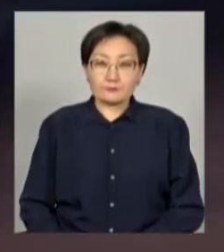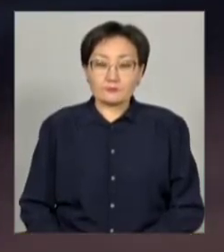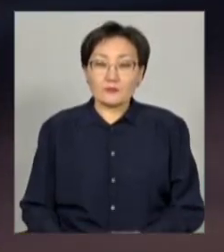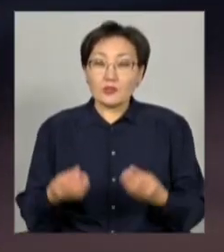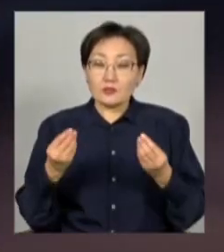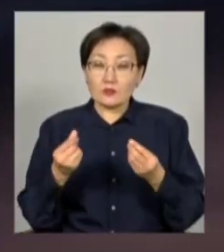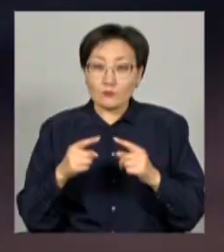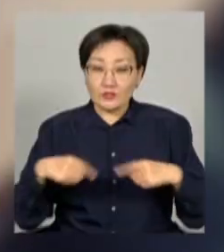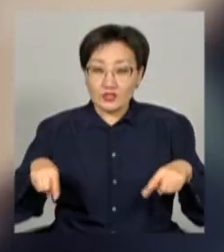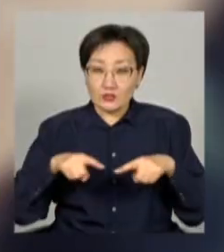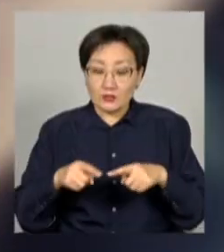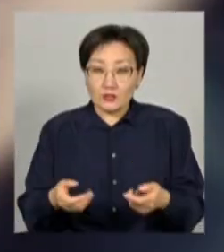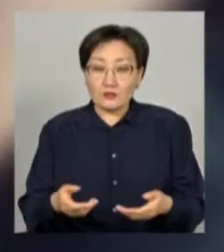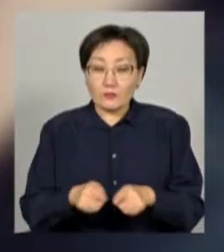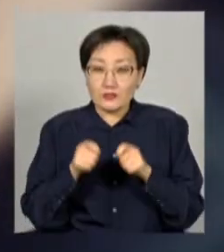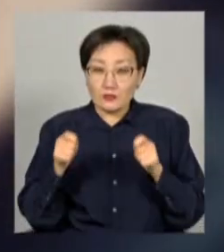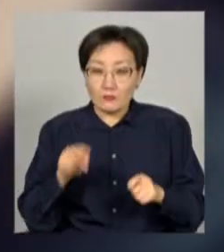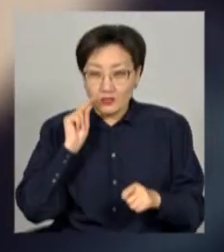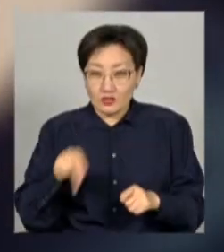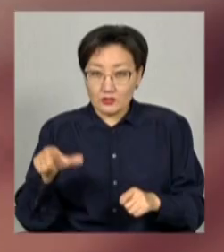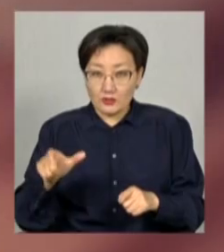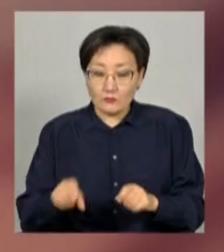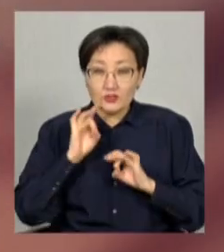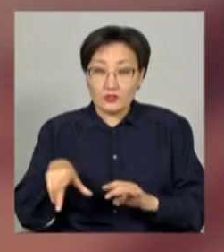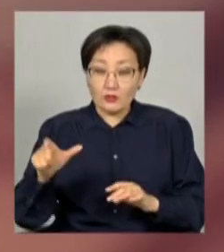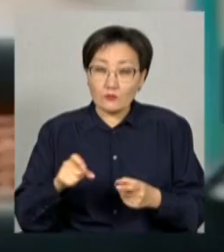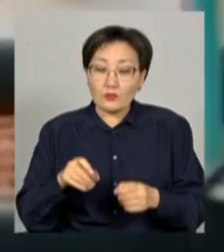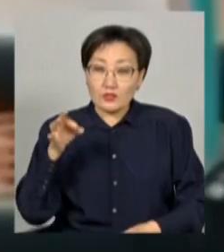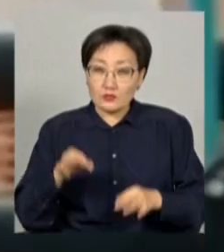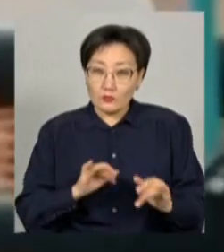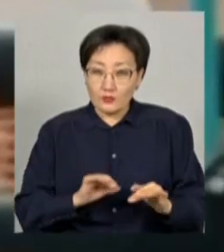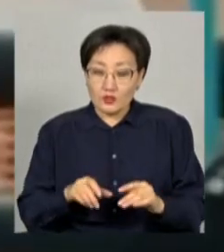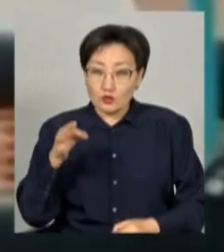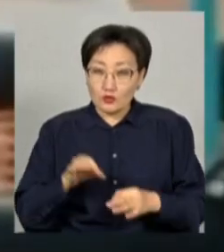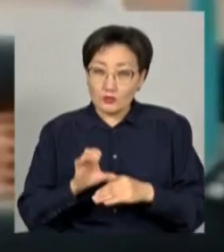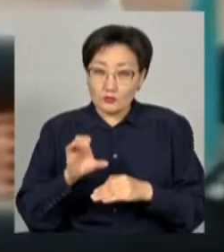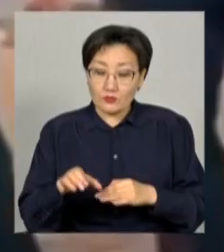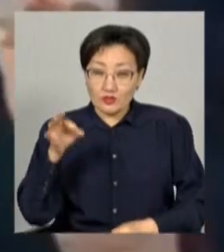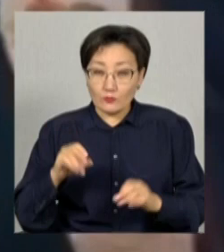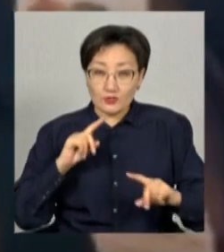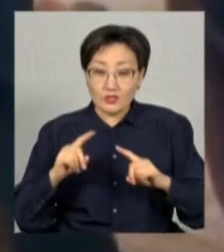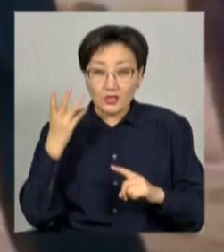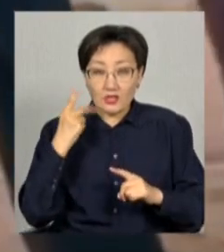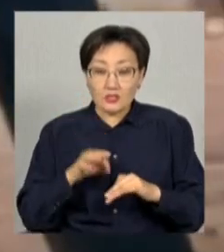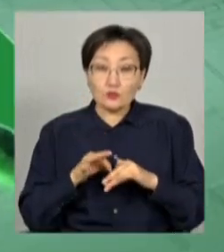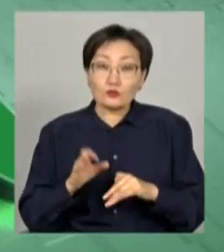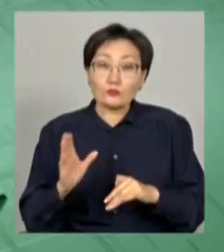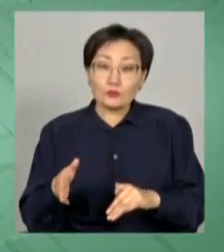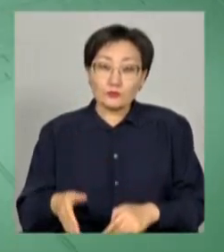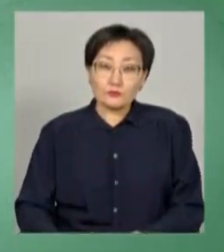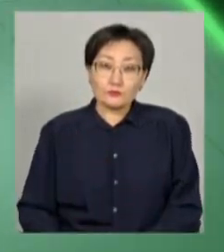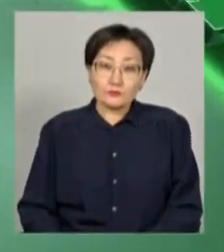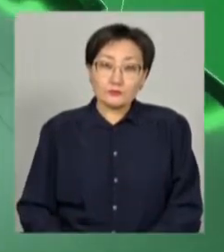Қаржы пирамидасын құрды деп айыпталған вайнерлерге қатысты қылмыстығы сотқа жолданды. Сот отырысы қашан өтеді?